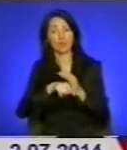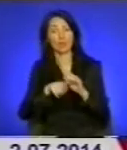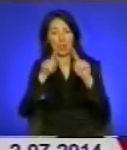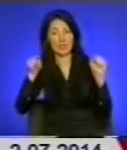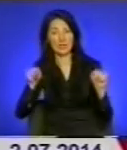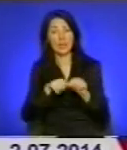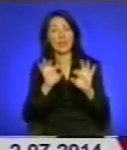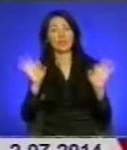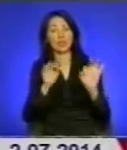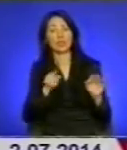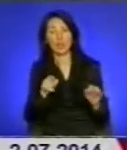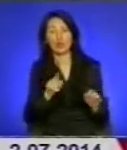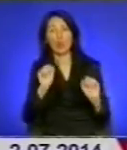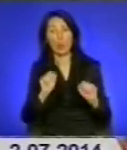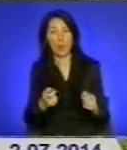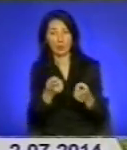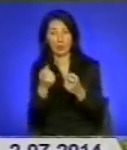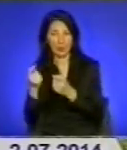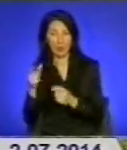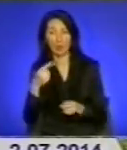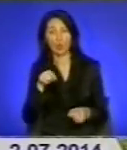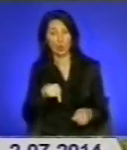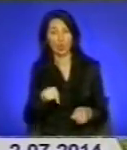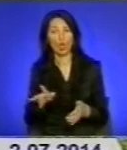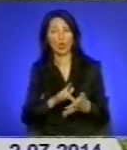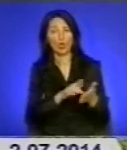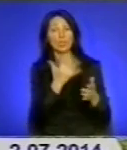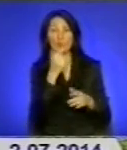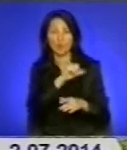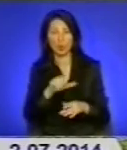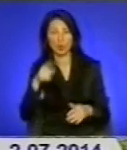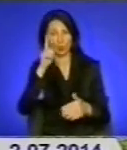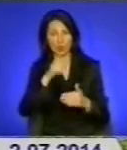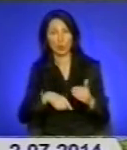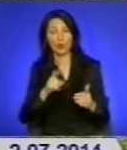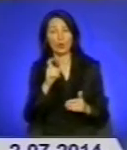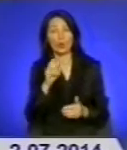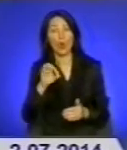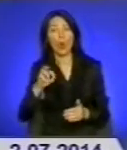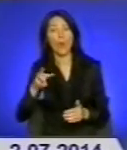і не те що може привабити сюди туристів із-за кордону переконаний Василь хомінець